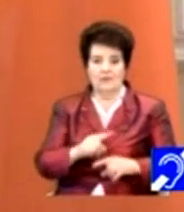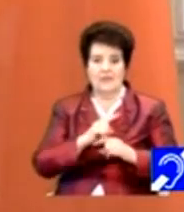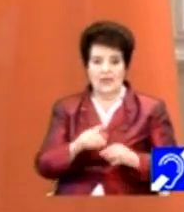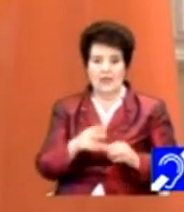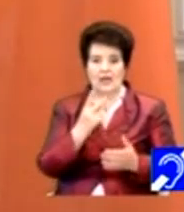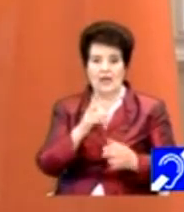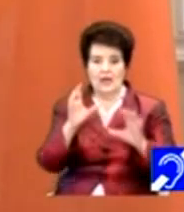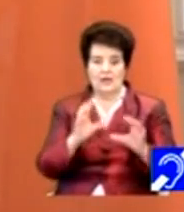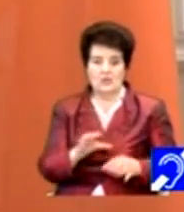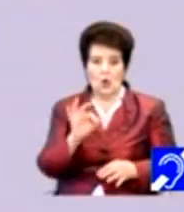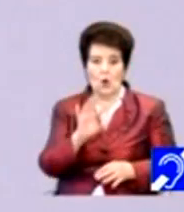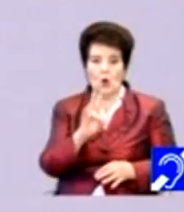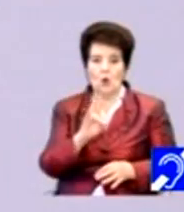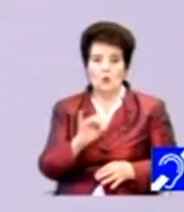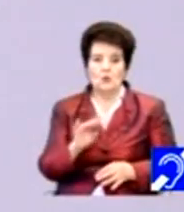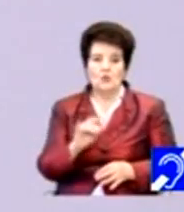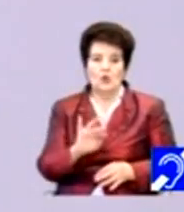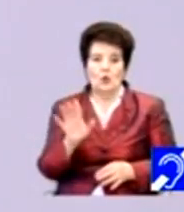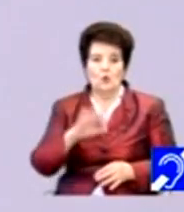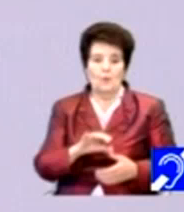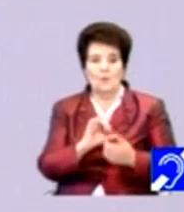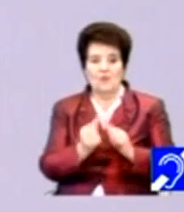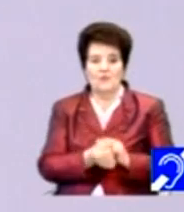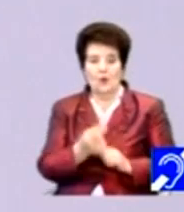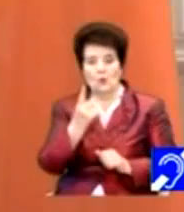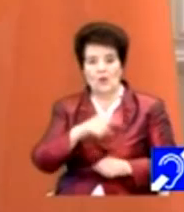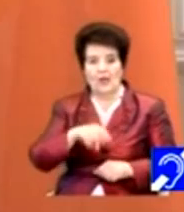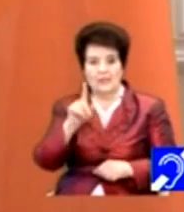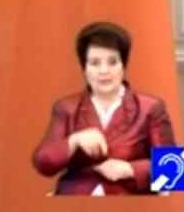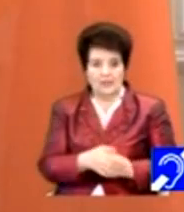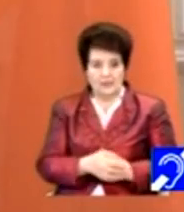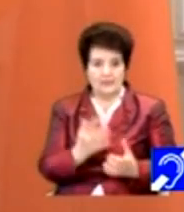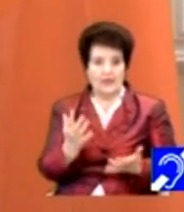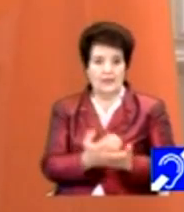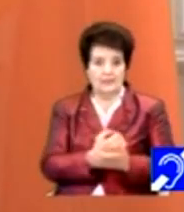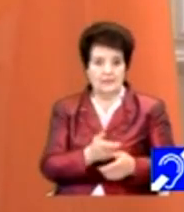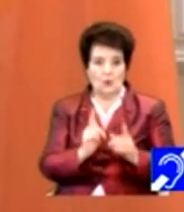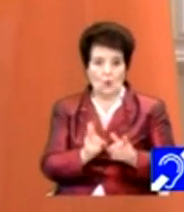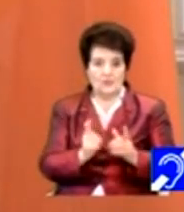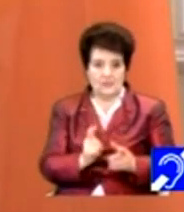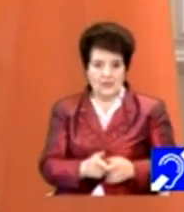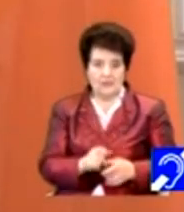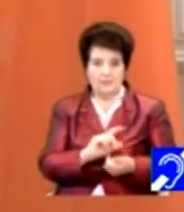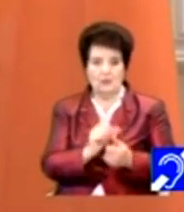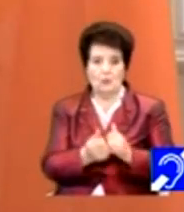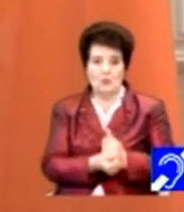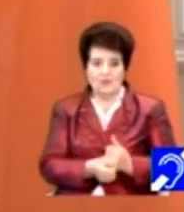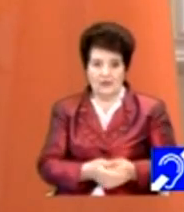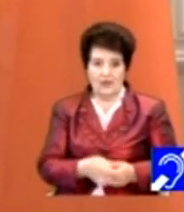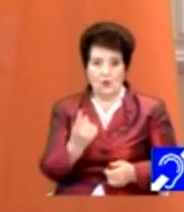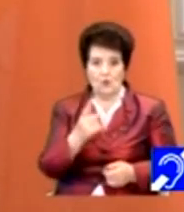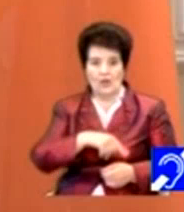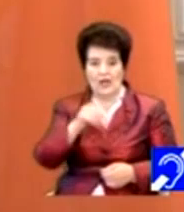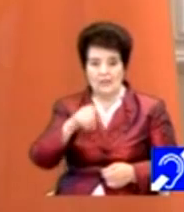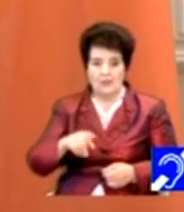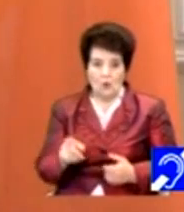legii privind ONG-urilor, dar numai după modificarea unor articole. S-a găsit consens pentru modificarea unor